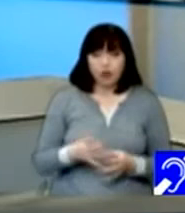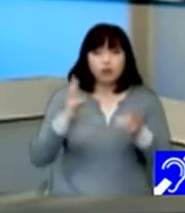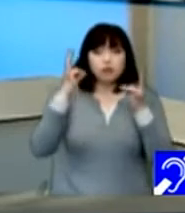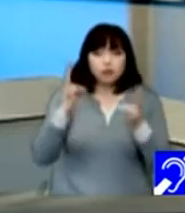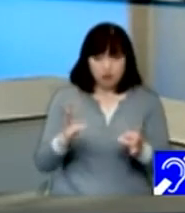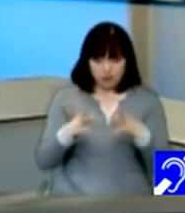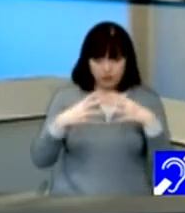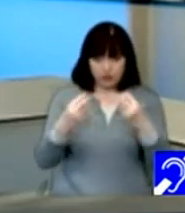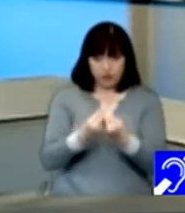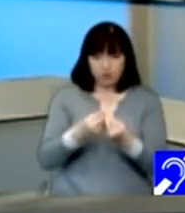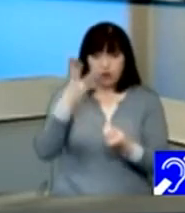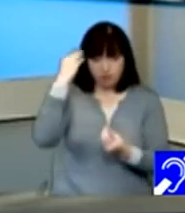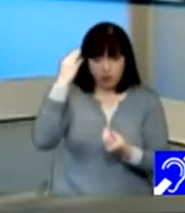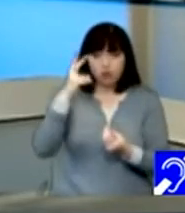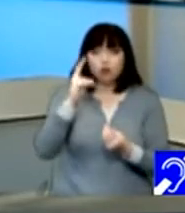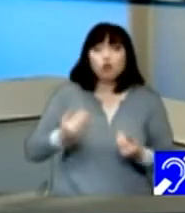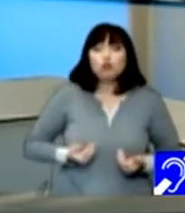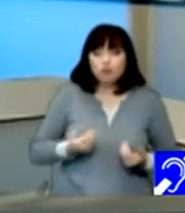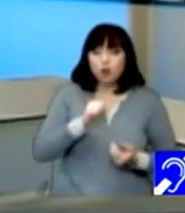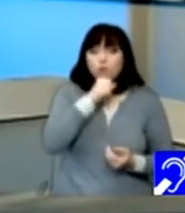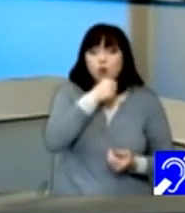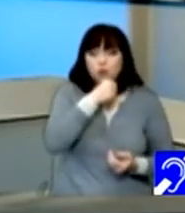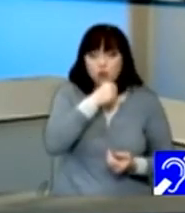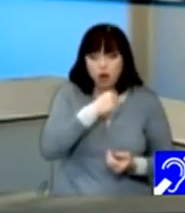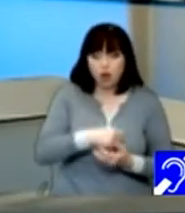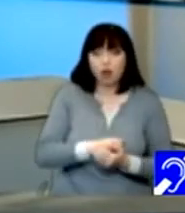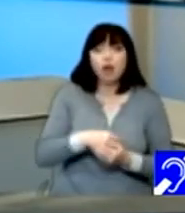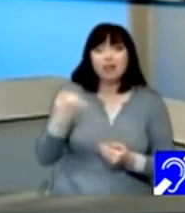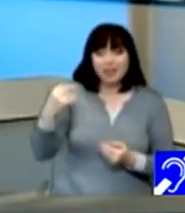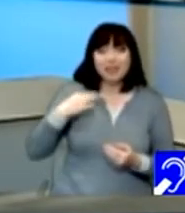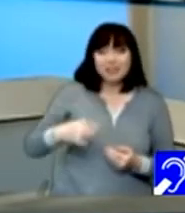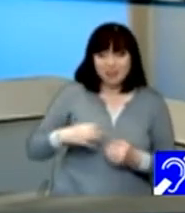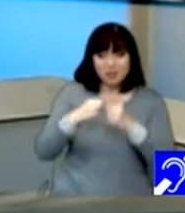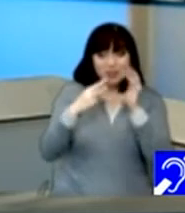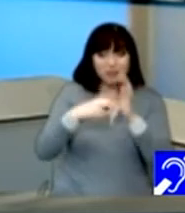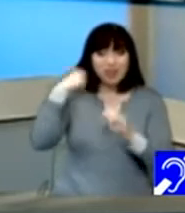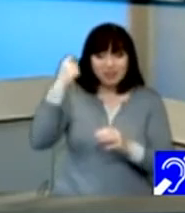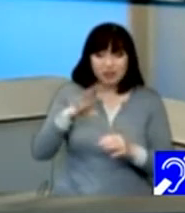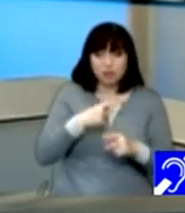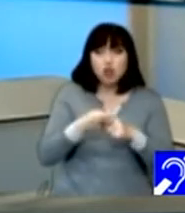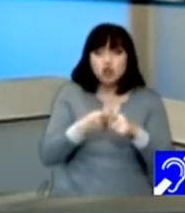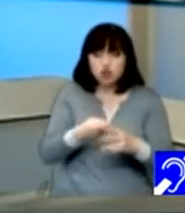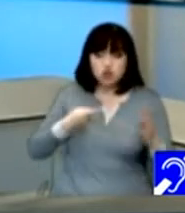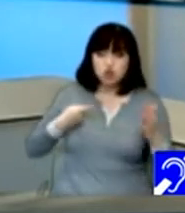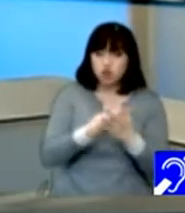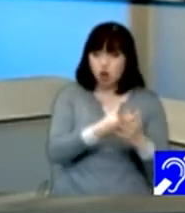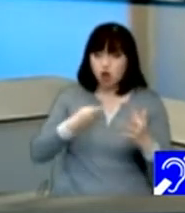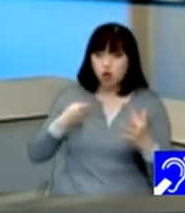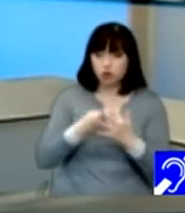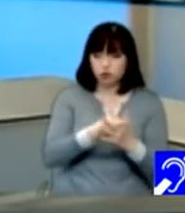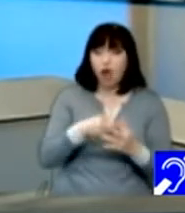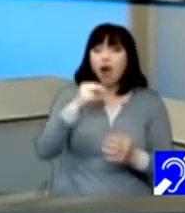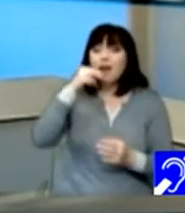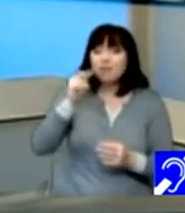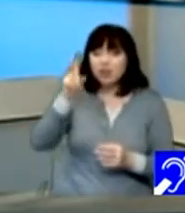Tragedie într-o familie de basarabeni stabilită în Portugalia. Fiul lor în vârstă de 18 ani a fost înjunghiat mortal, iar vinovații nu au